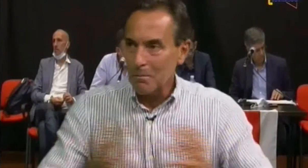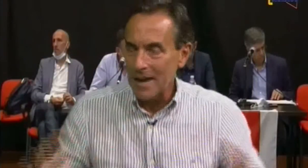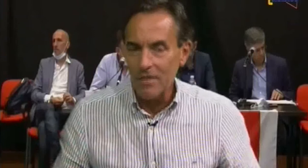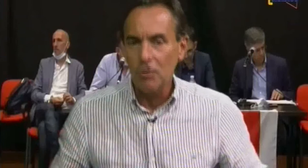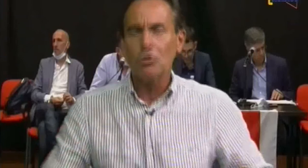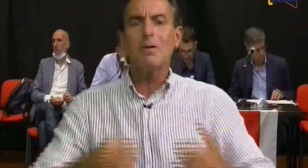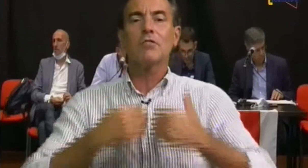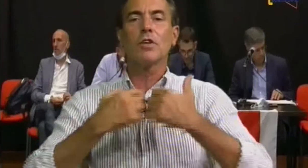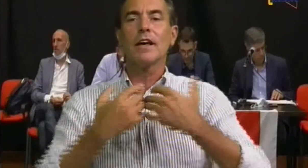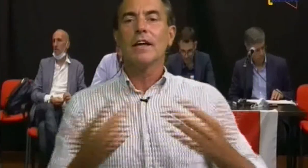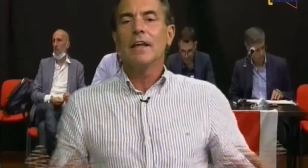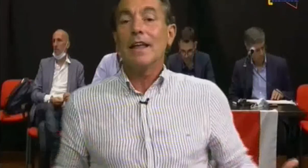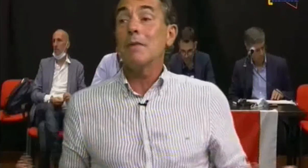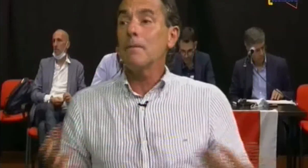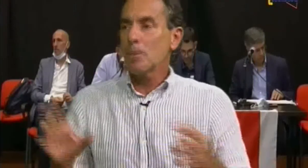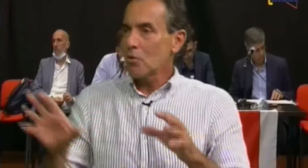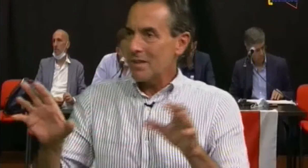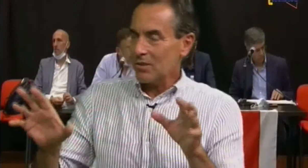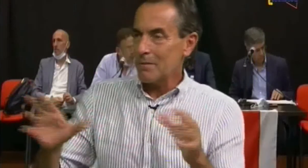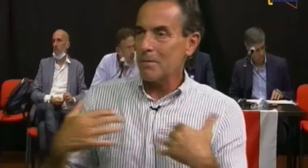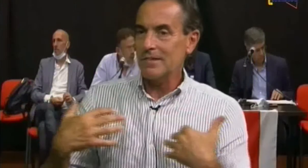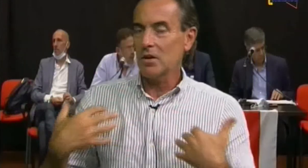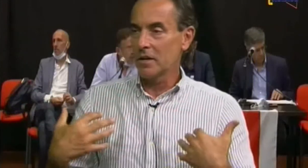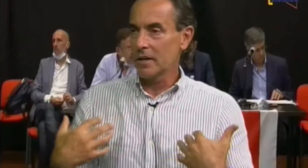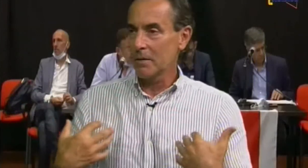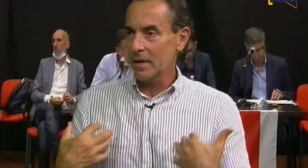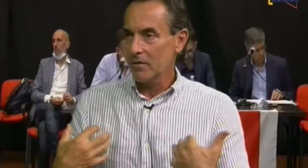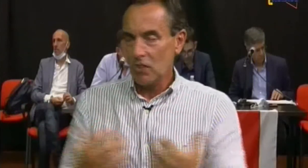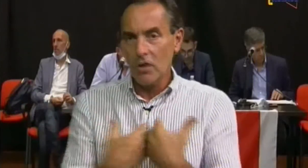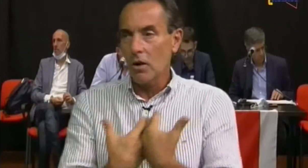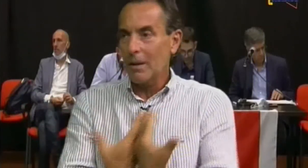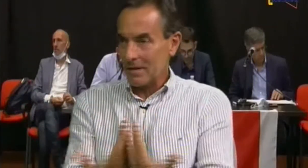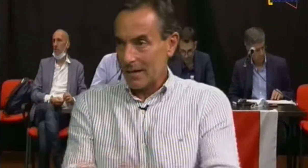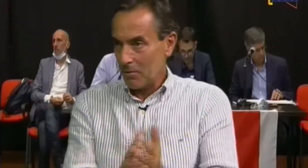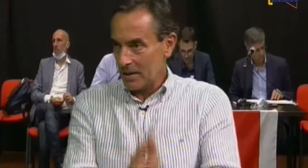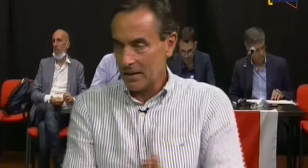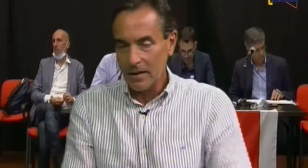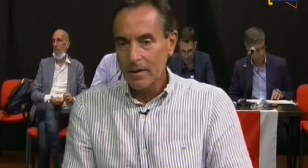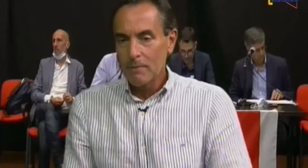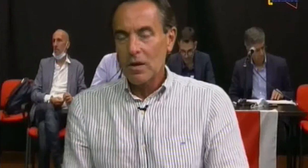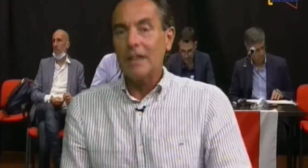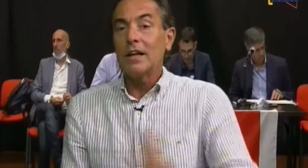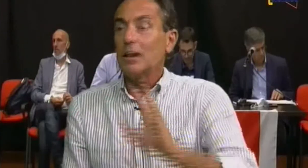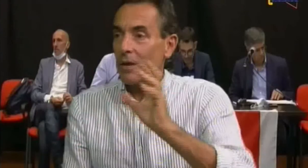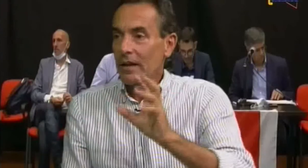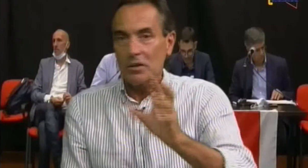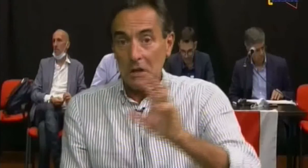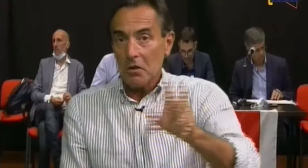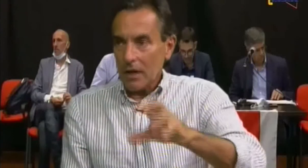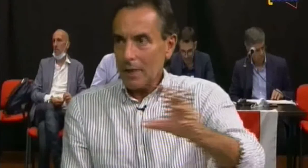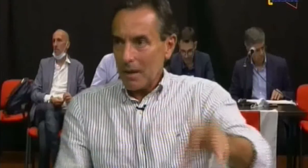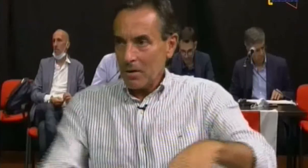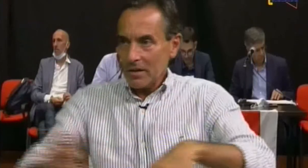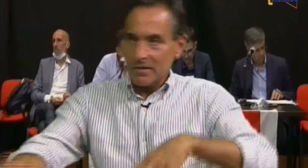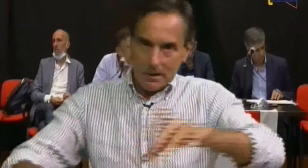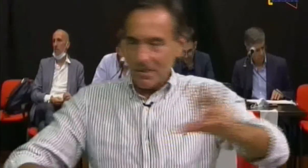messo l'impegno, ci ho messo la mia passione. Cioè io la politica, al di là di quelli che ti dicono